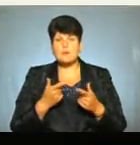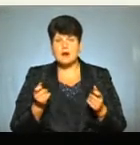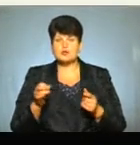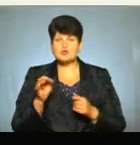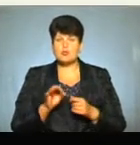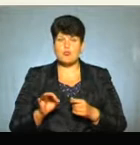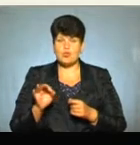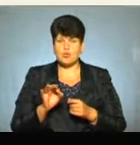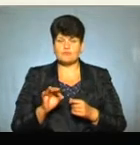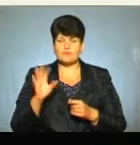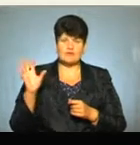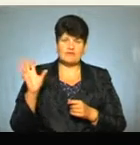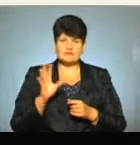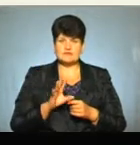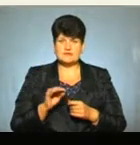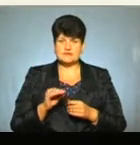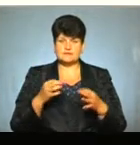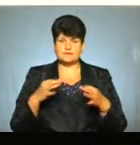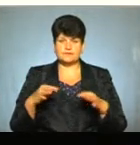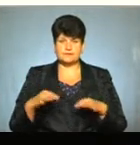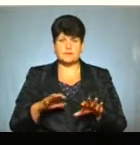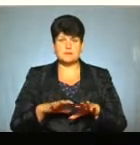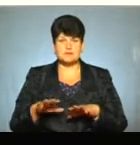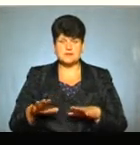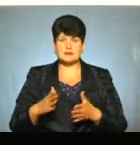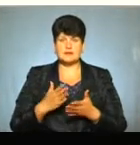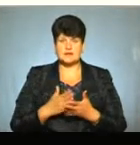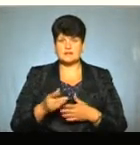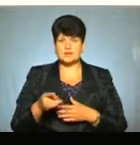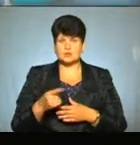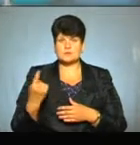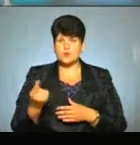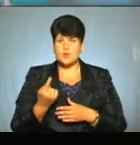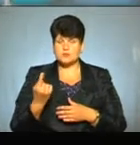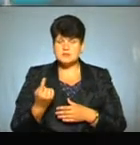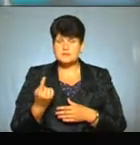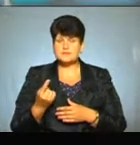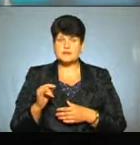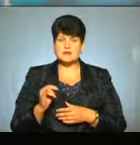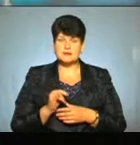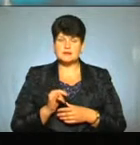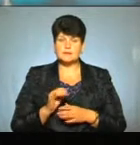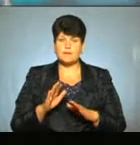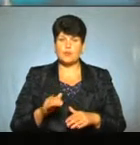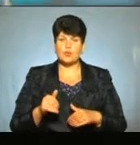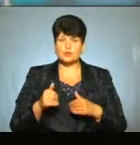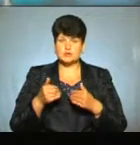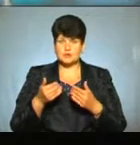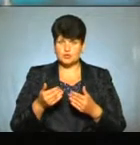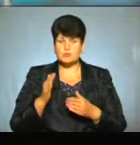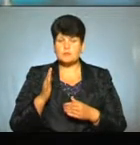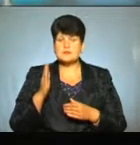інформацію про всі вакантні посади, які є у Тернопільській області, і подають